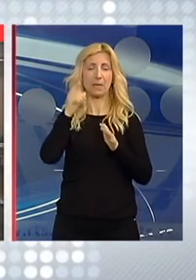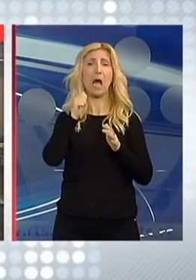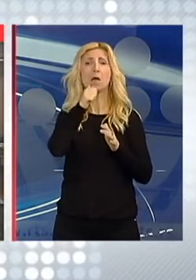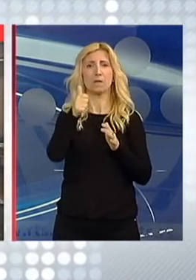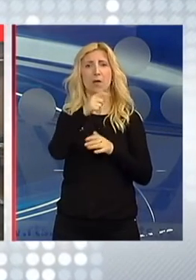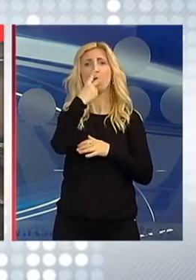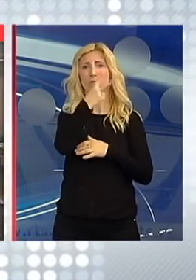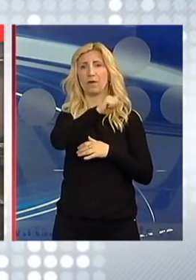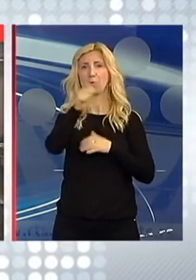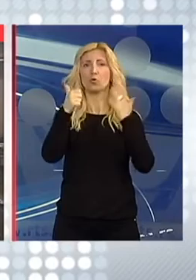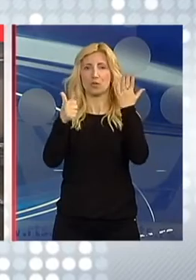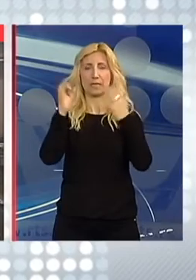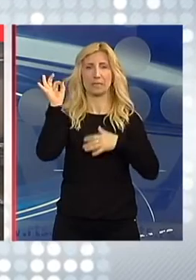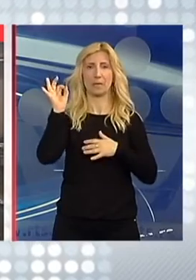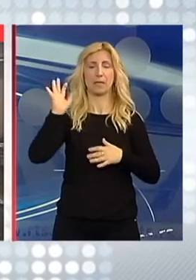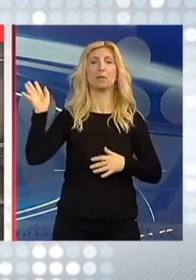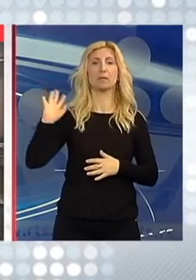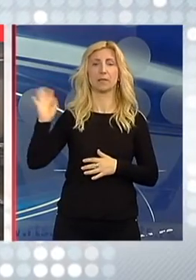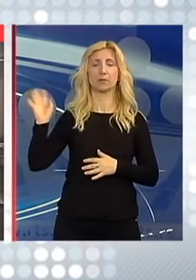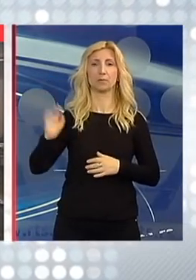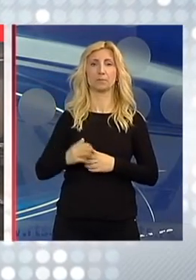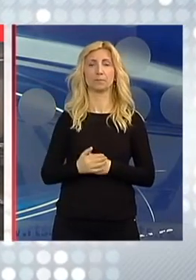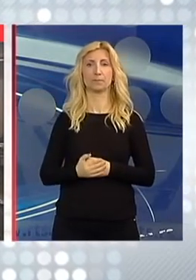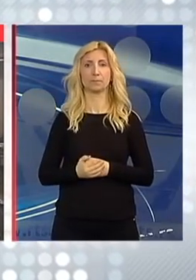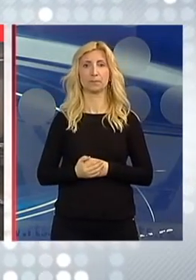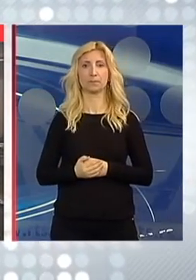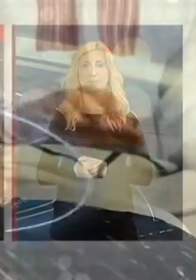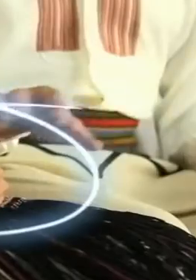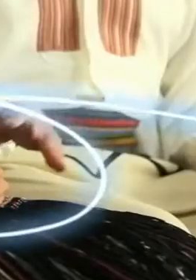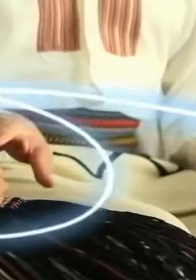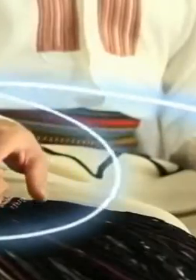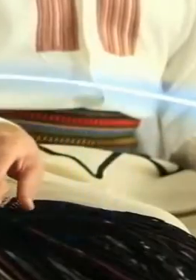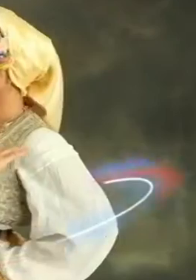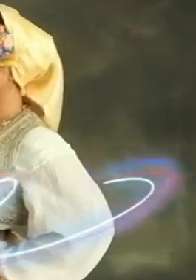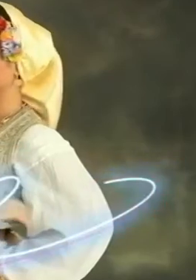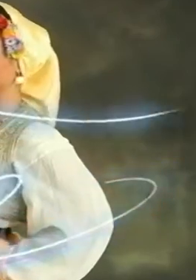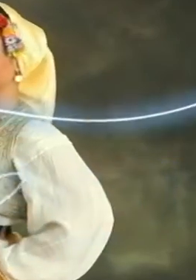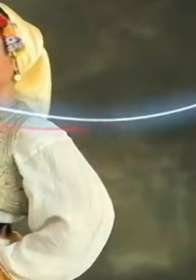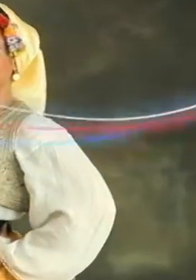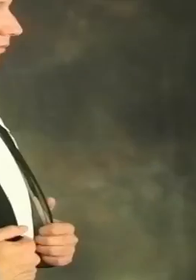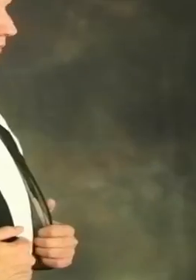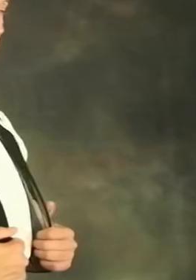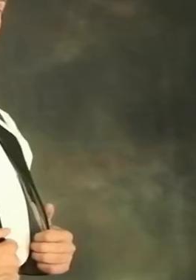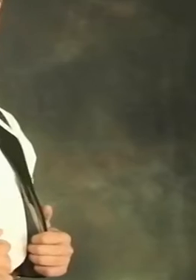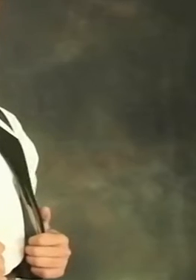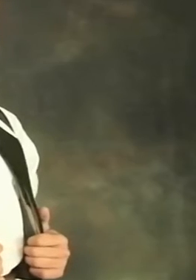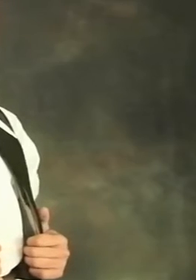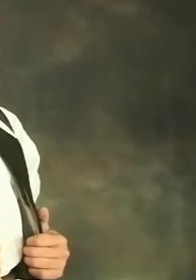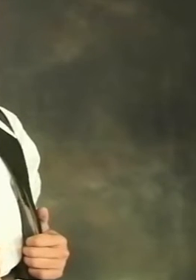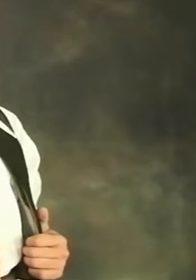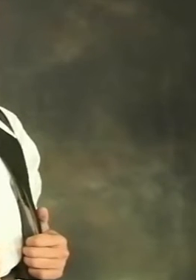tokom dana od 2 stepena do 6 stepeni.